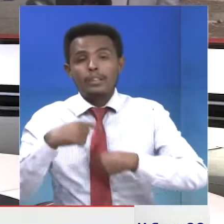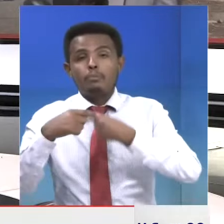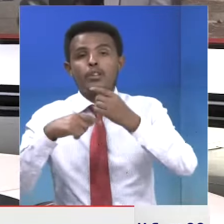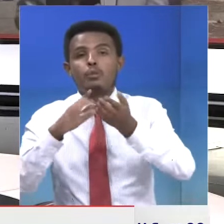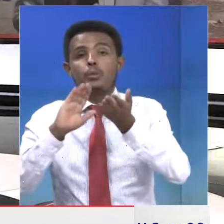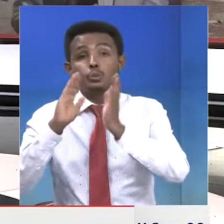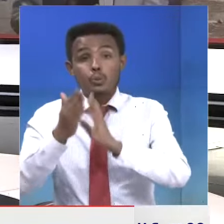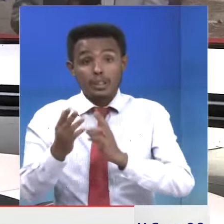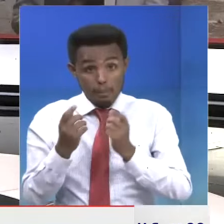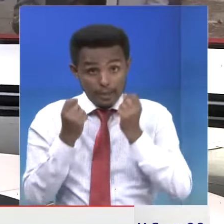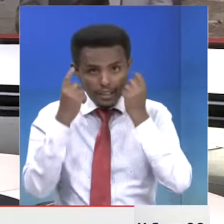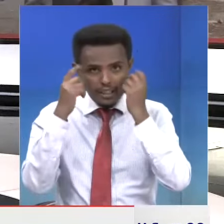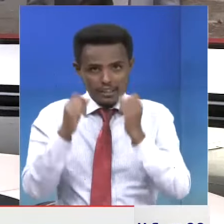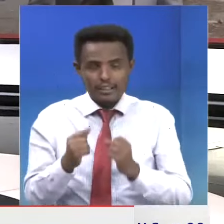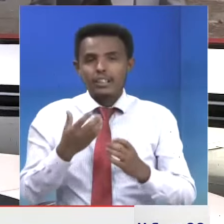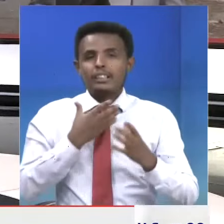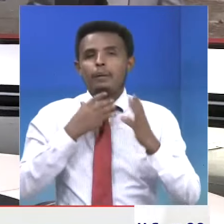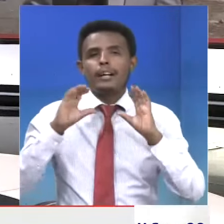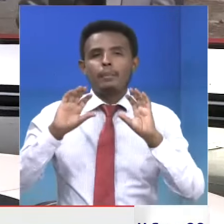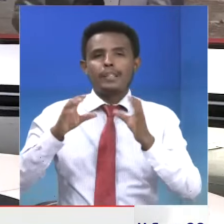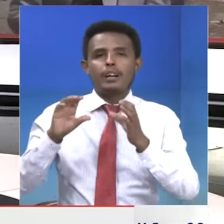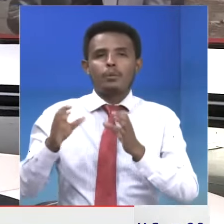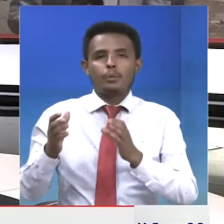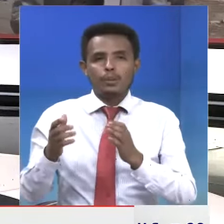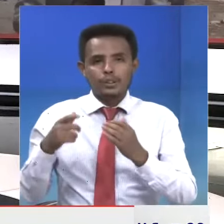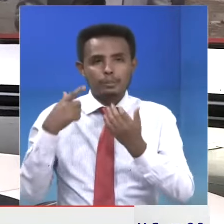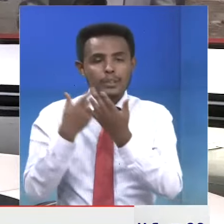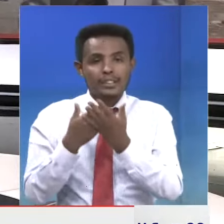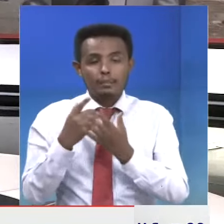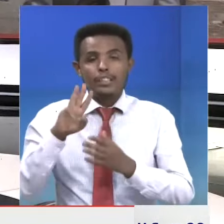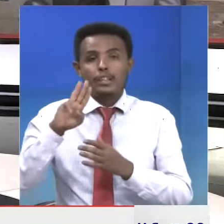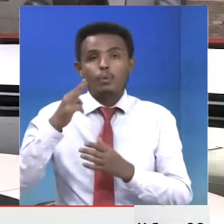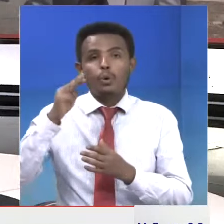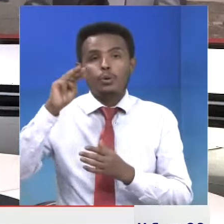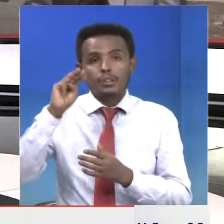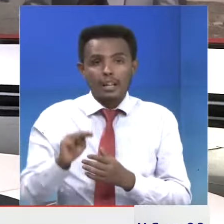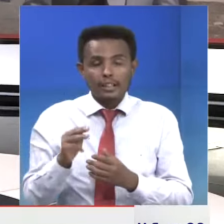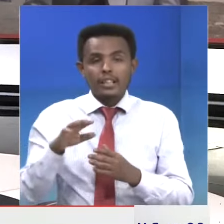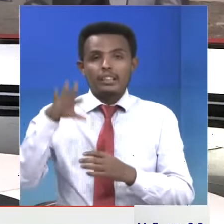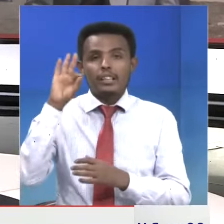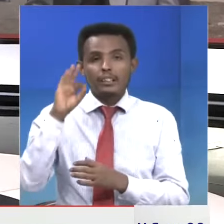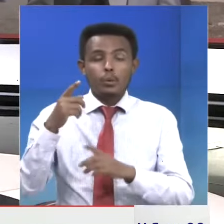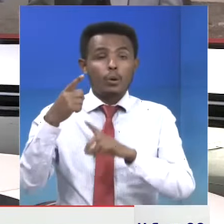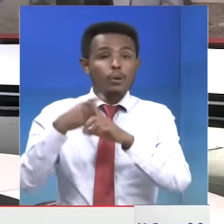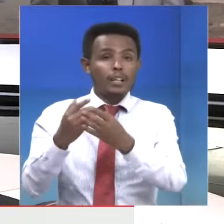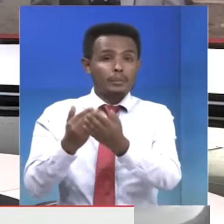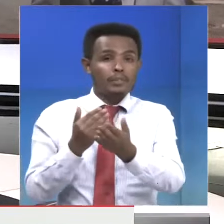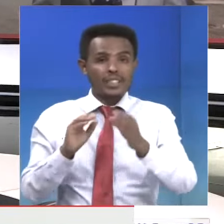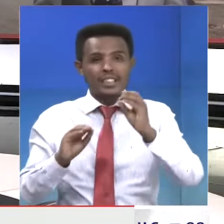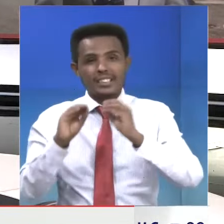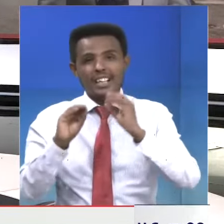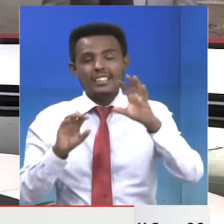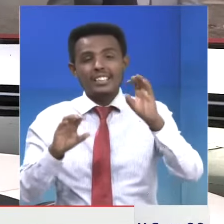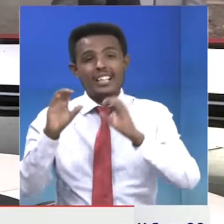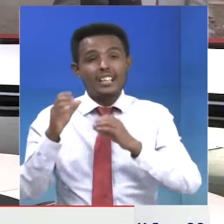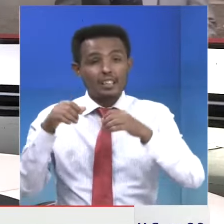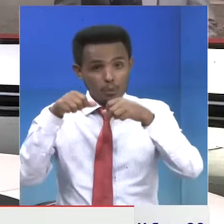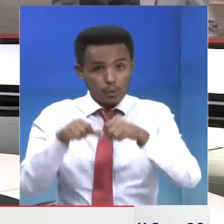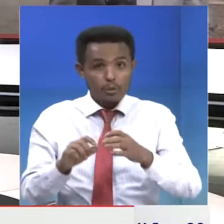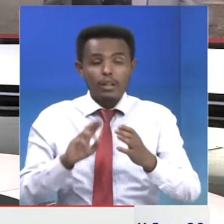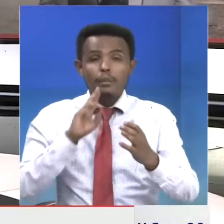ነው ለመረዳት የቻል ነው። እንግዲህ የአማራ ሚዲያ ኮርፖሬሽንም በዚህ በሰቆጣ ተገኝቶ ከወራት በፊት እንቅስቃሴ ሲያደርግ ቆይቷል።